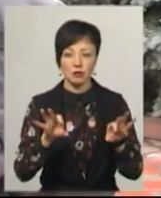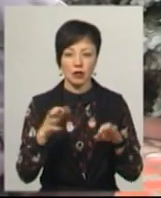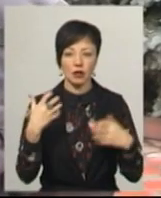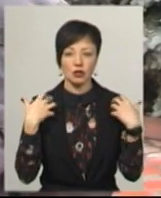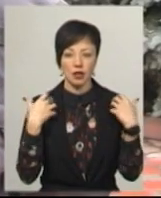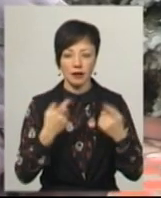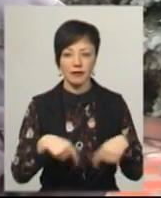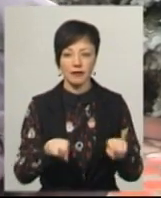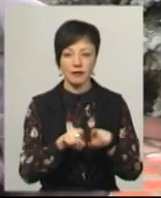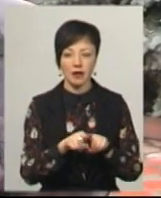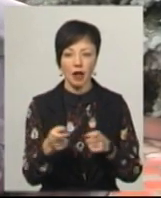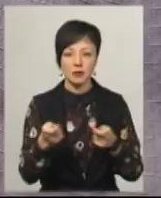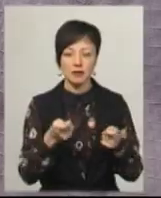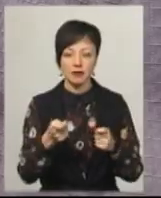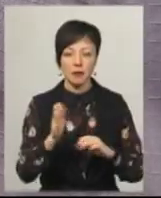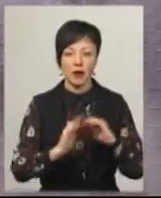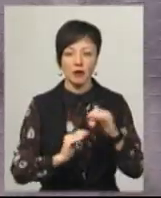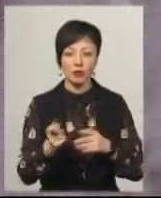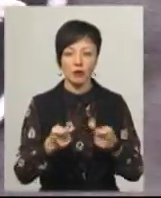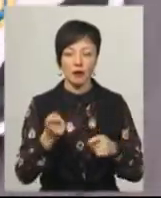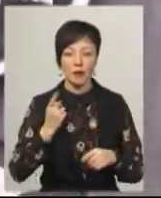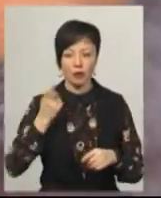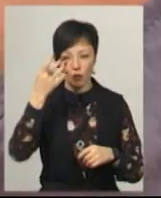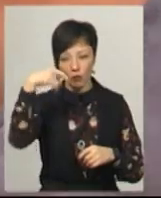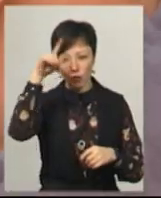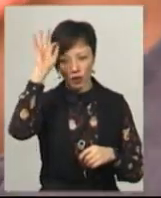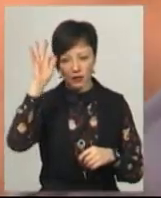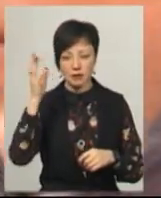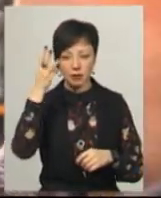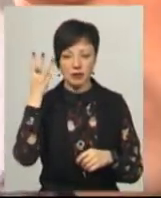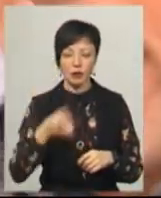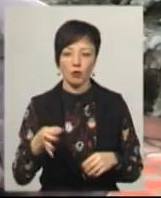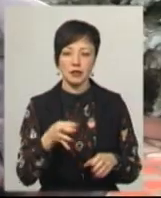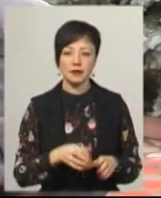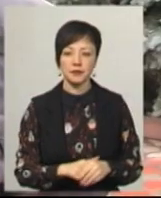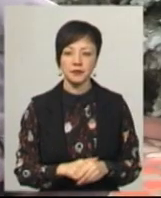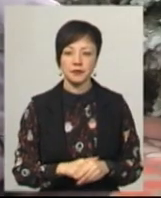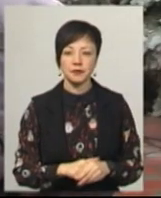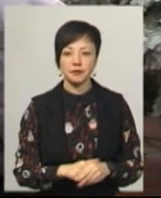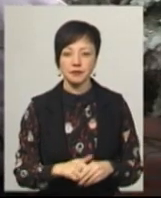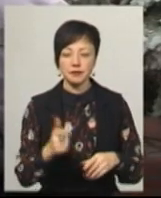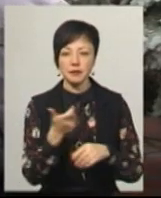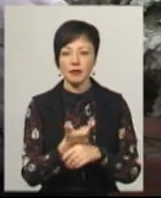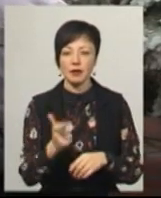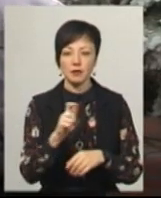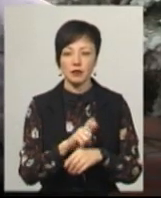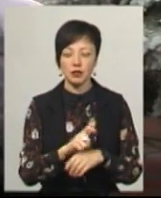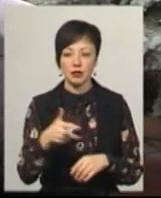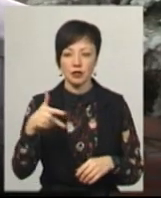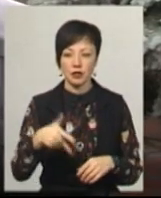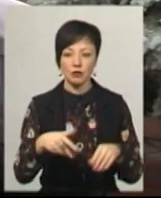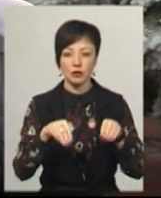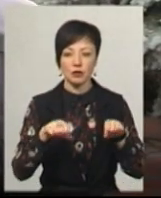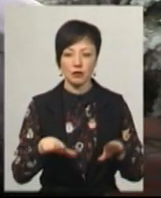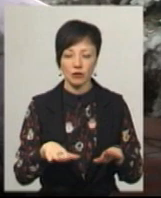начальник відділу адміністративної практики управління патрульної поліції в Хмельницькій області Богдан Молотюк. Більше 3000 постанов винесено